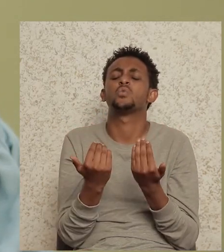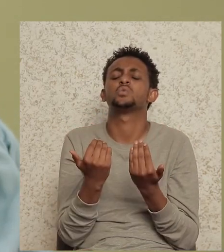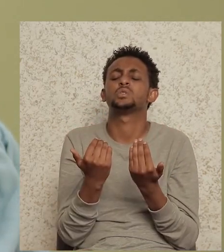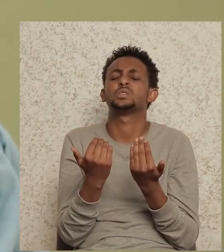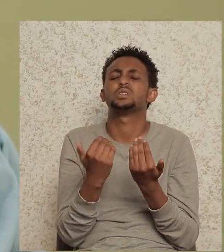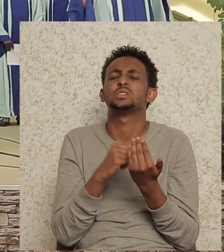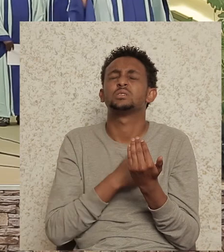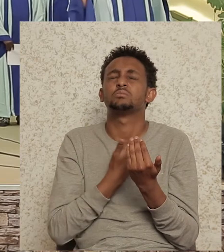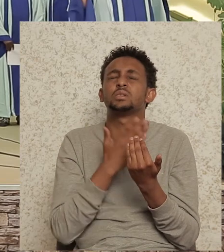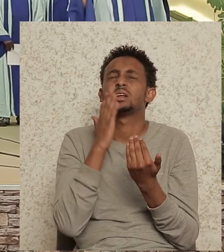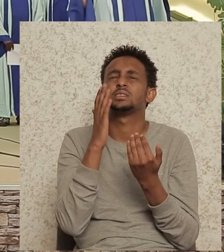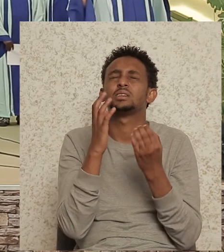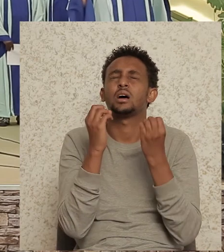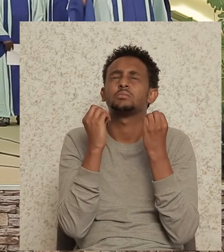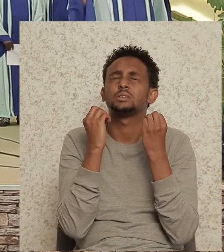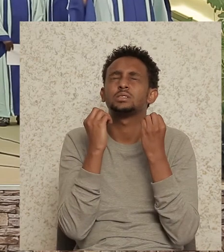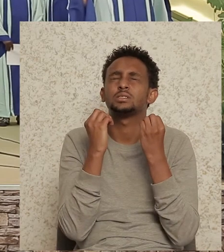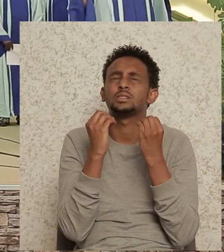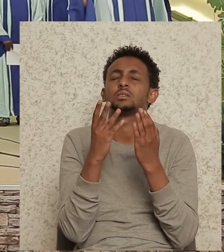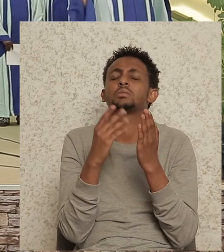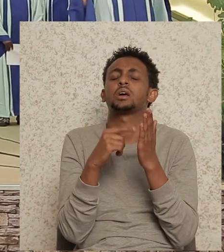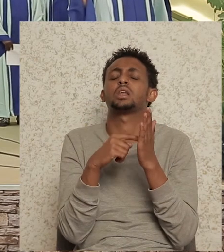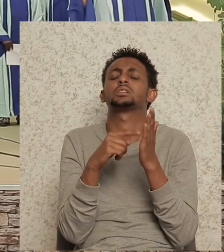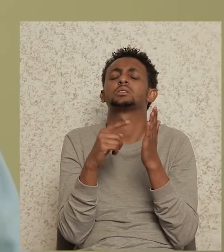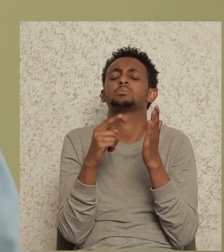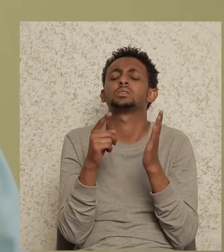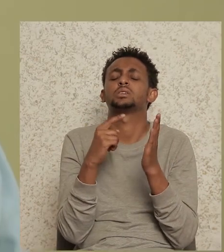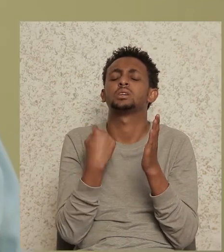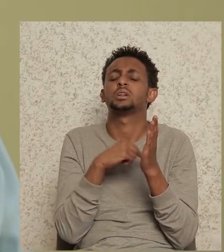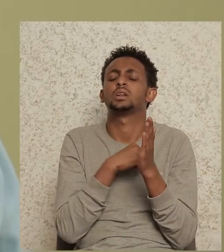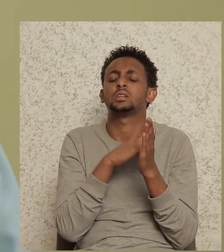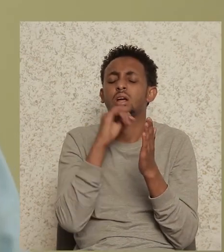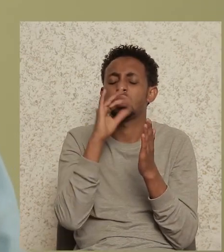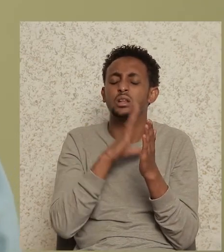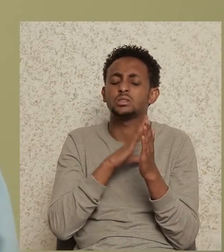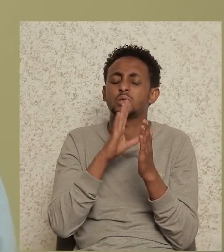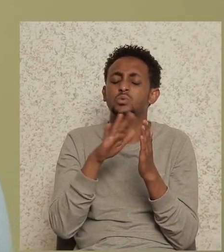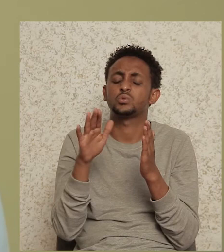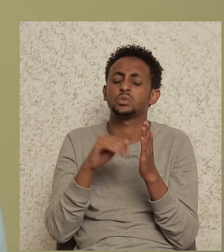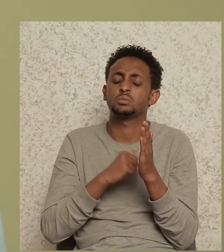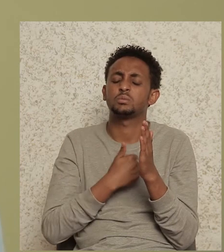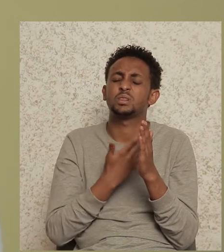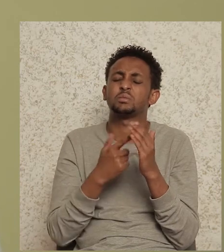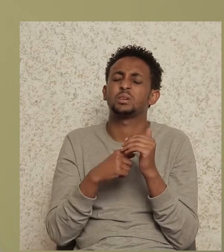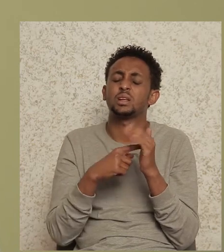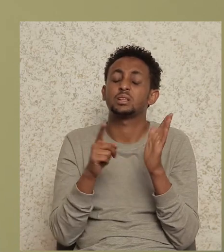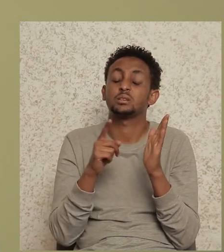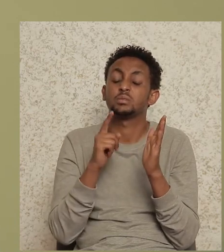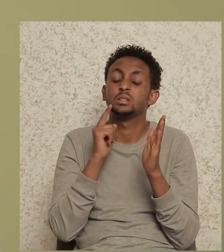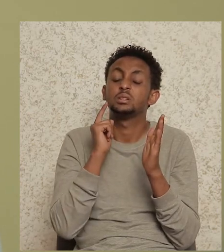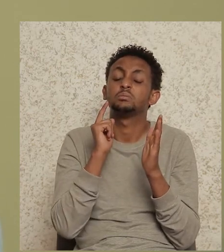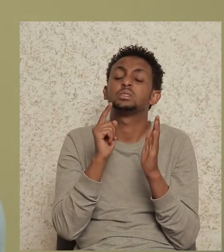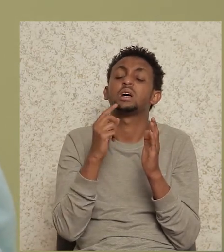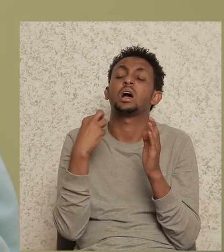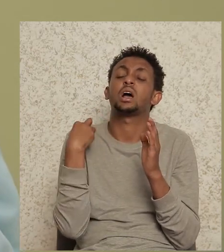አሁን ምህረትን አብዝተ በገለጥክበት ለኛ ለሰው ልጆች ምሕረትን በገለጥክበት